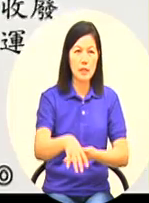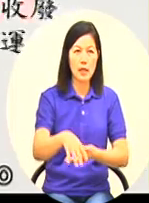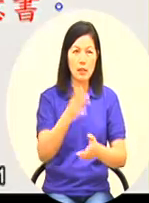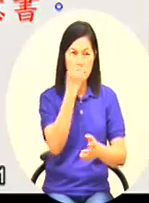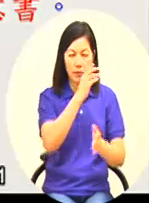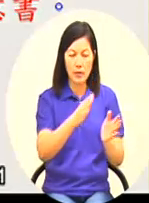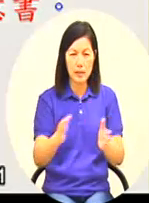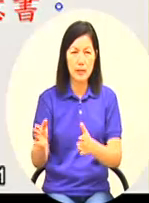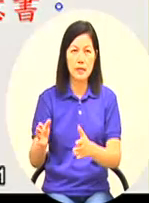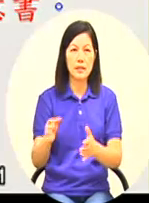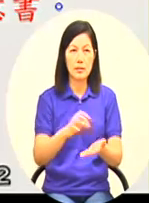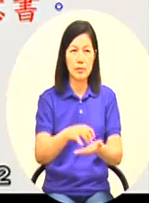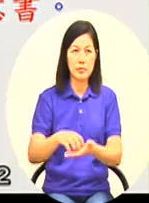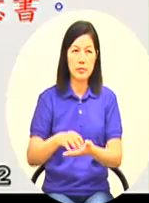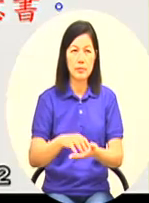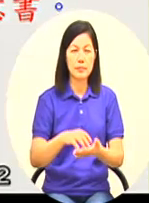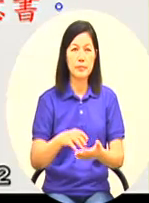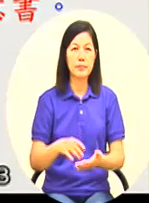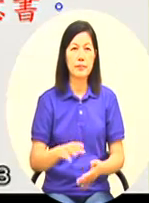啊，